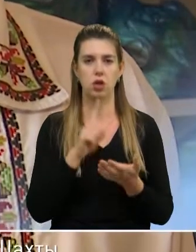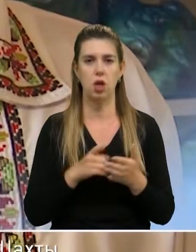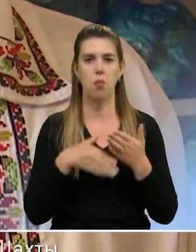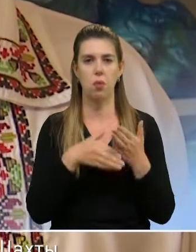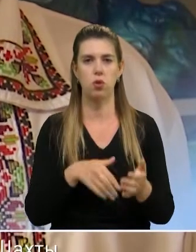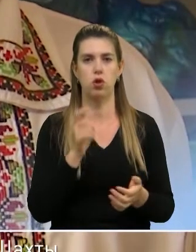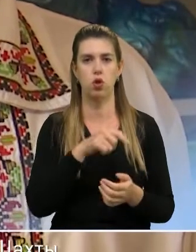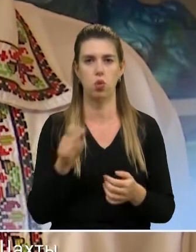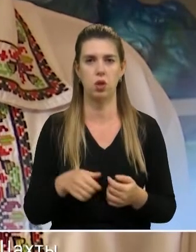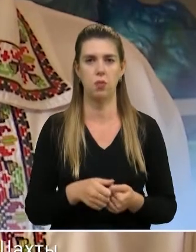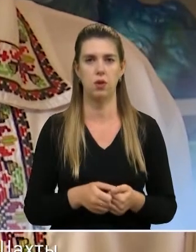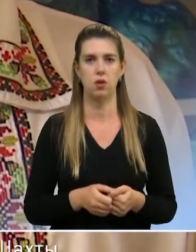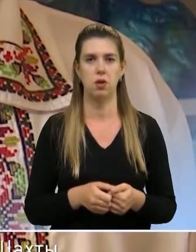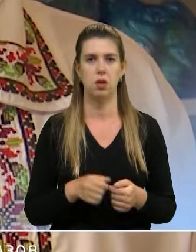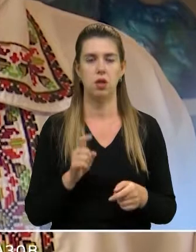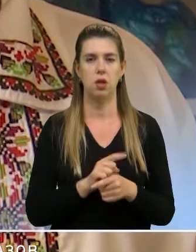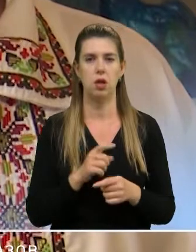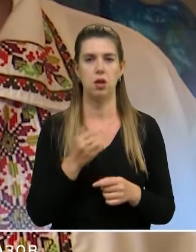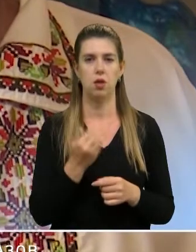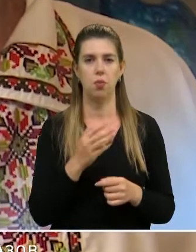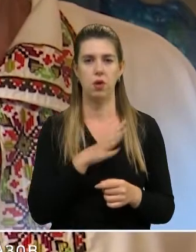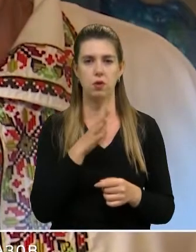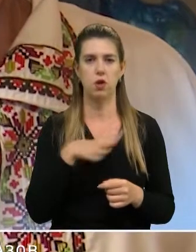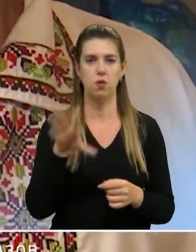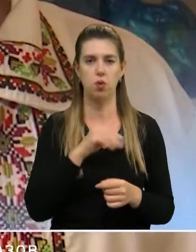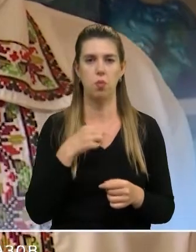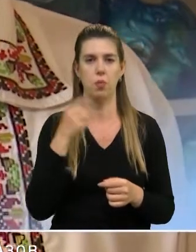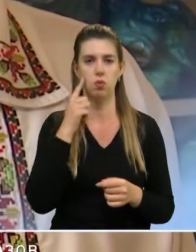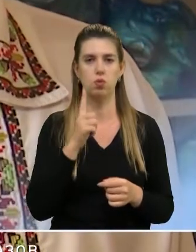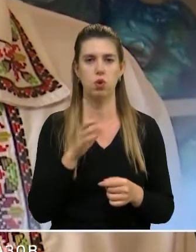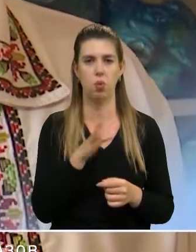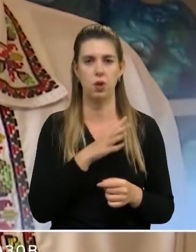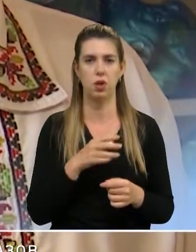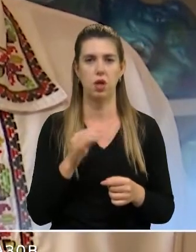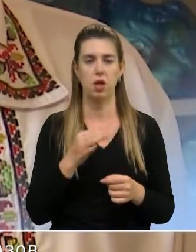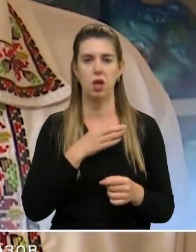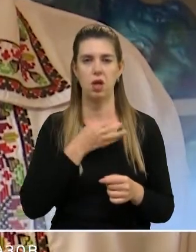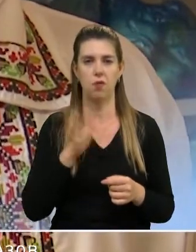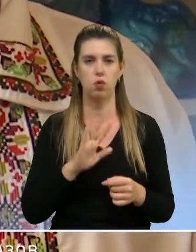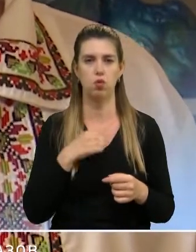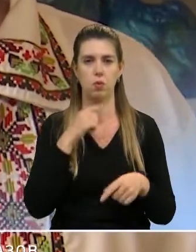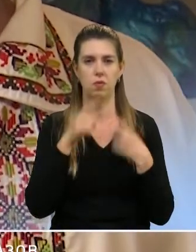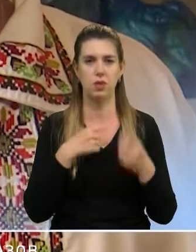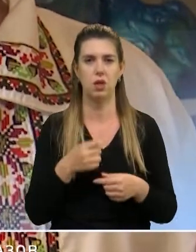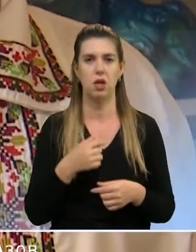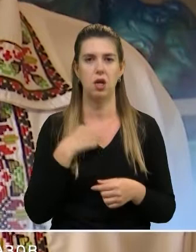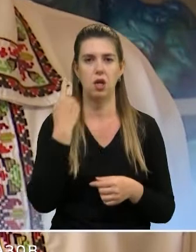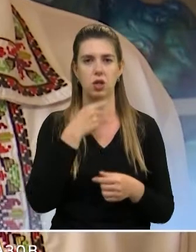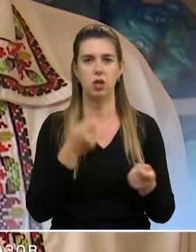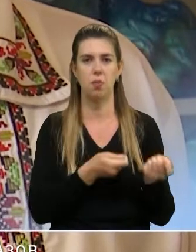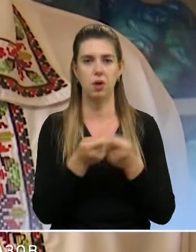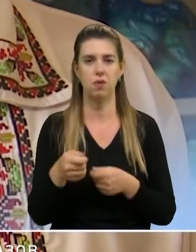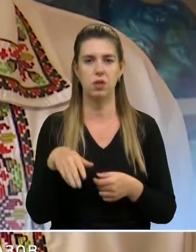Сургут-Мелодия, Мегион Молдова, Нефтеганский дом, собрали 4 тонны гуманитарной помощи для Донбасса. Мы лично привезли 2